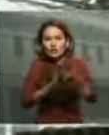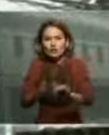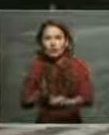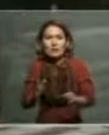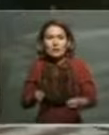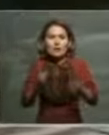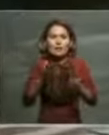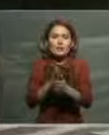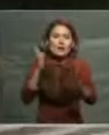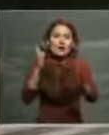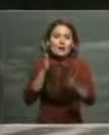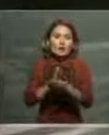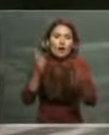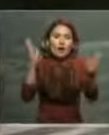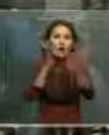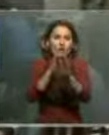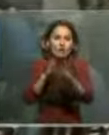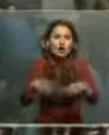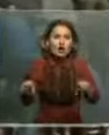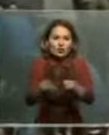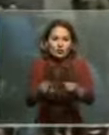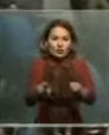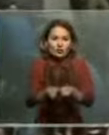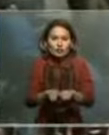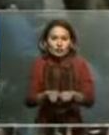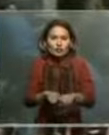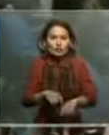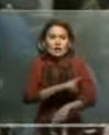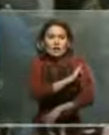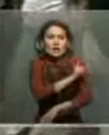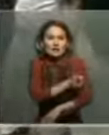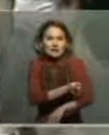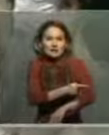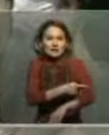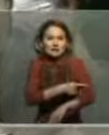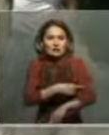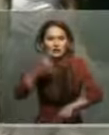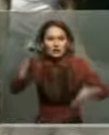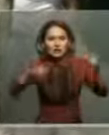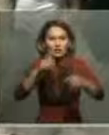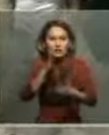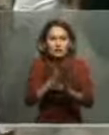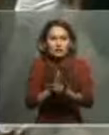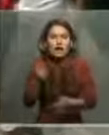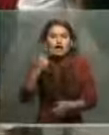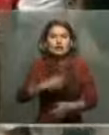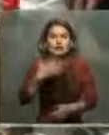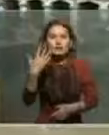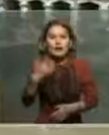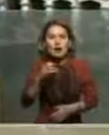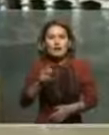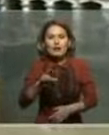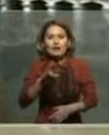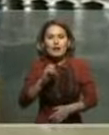ауа райының қолайсыздығы құтқарушылардың жұмысына кедергі болып, жолы қиын аймақтарға азық-түлік тасымалдауда қиындатты. Айта кетейік, 25